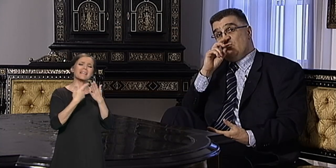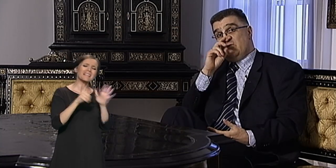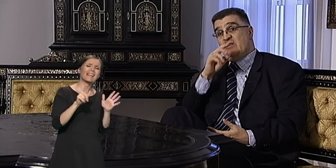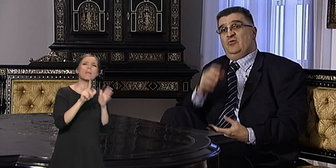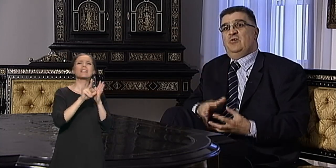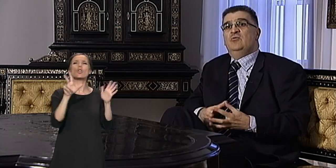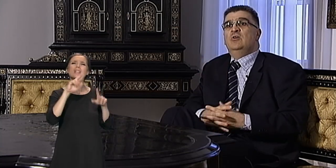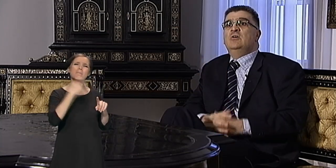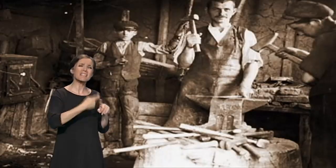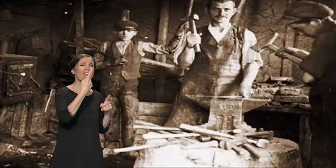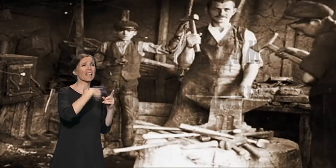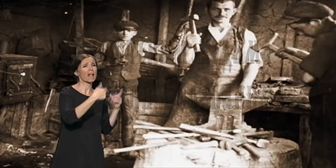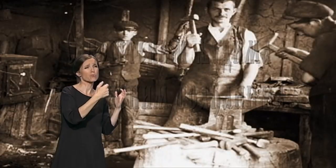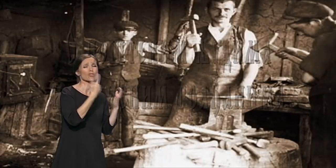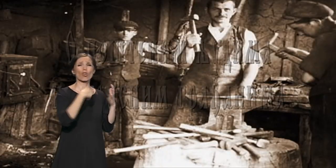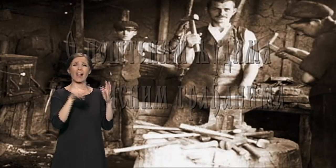naselili tu teritoriju.